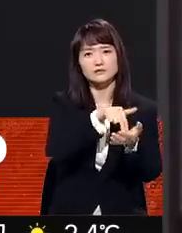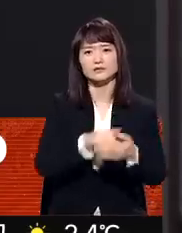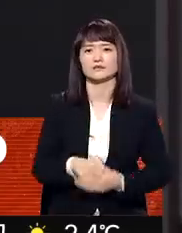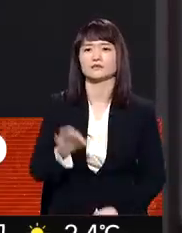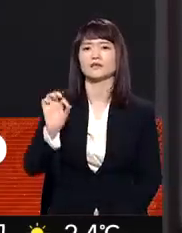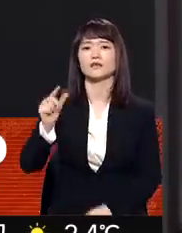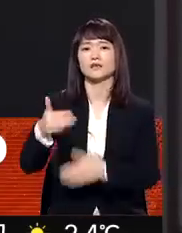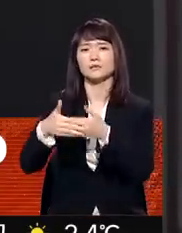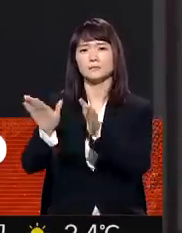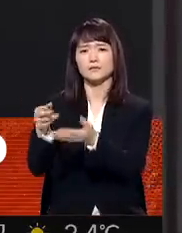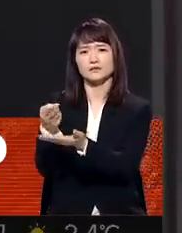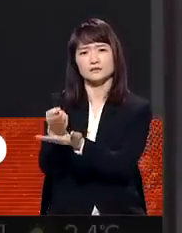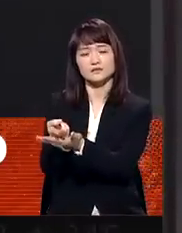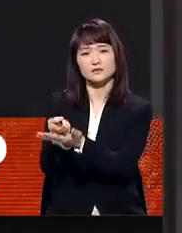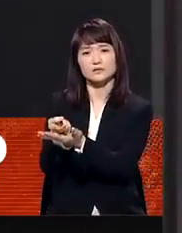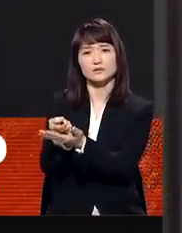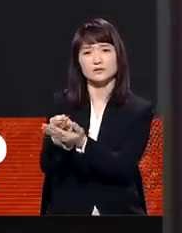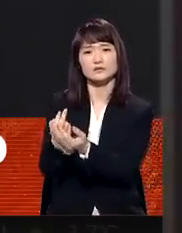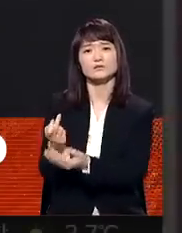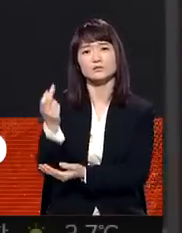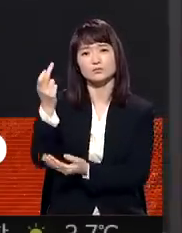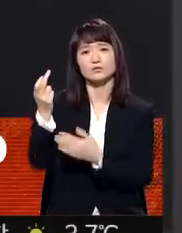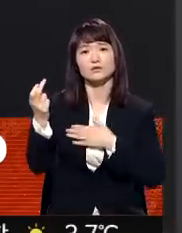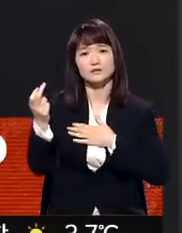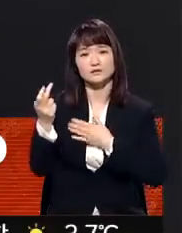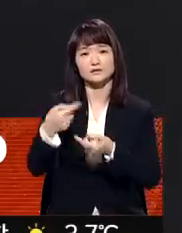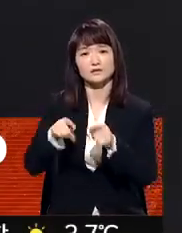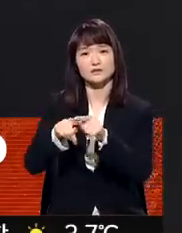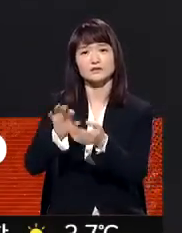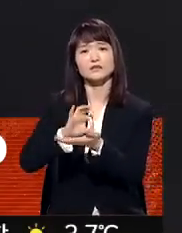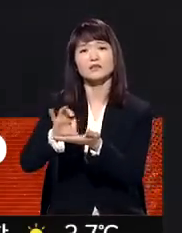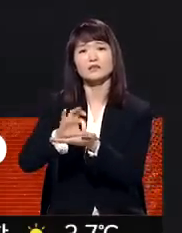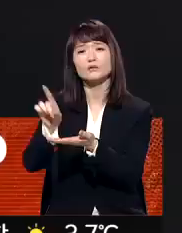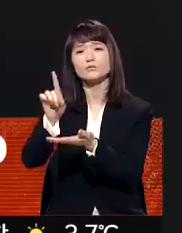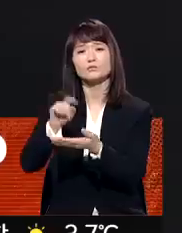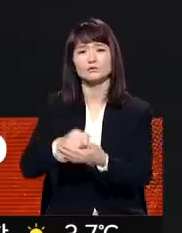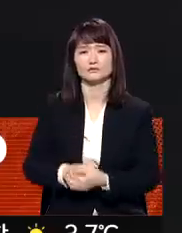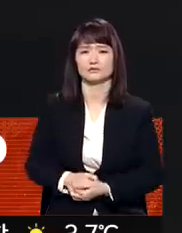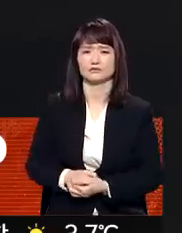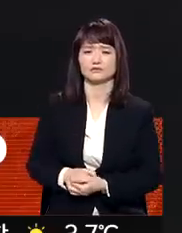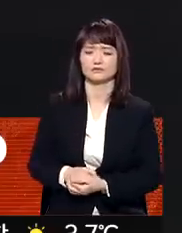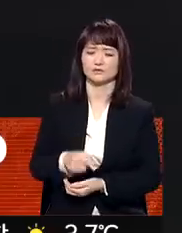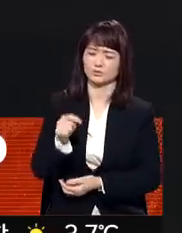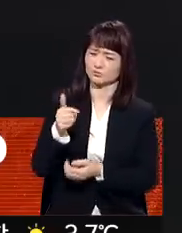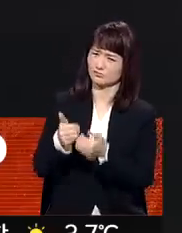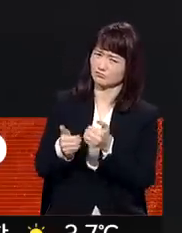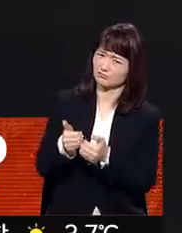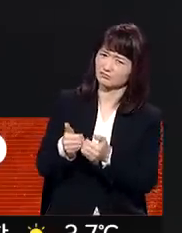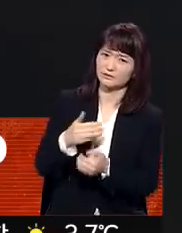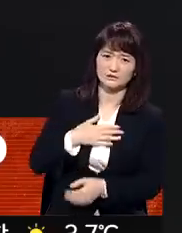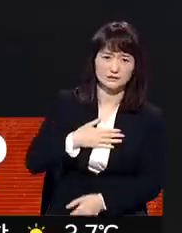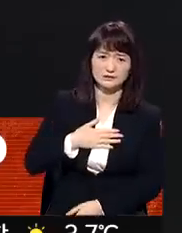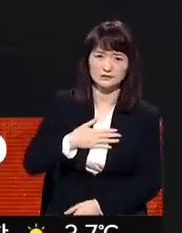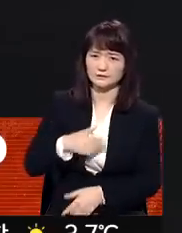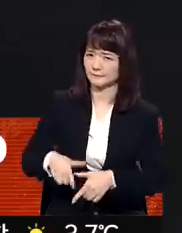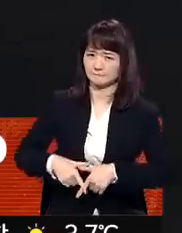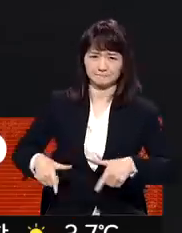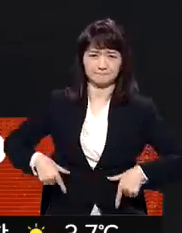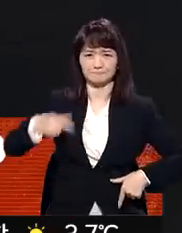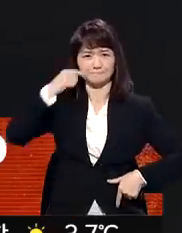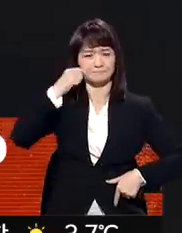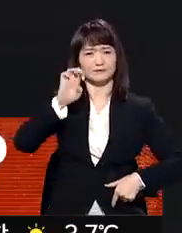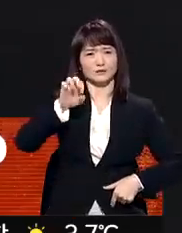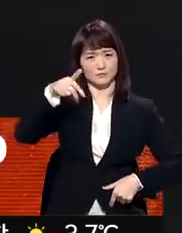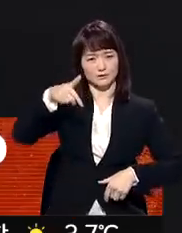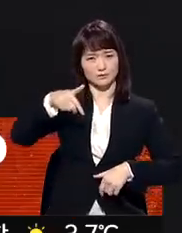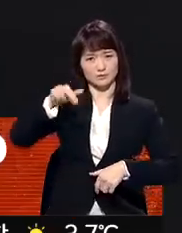안방이지만 침대 그거 오빠랑 저랑 같이 쓰는 암튼 좀 그렇잖아요 저도 양보 못해요